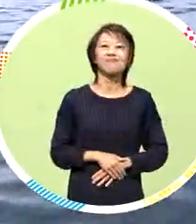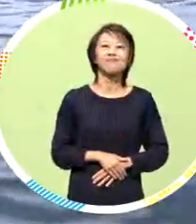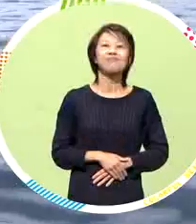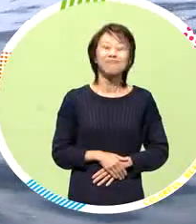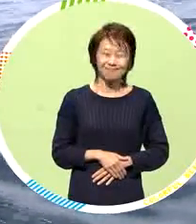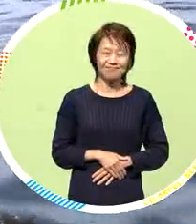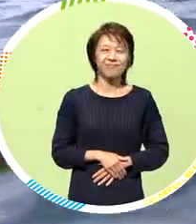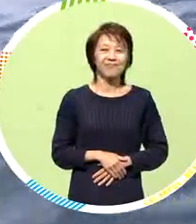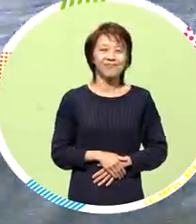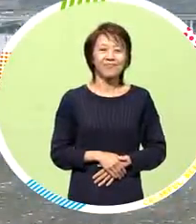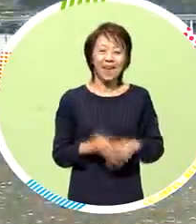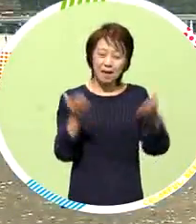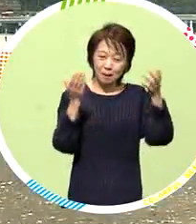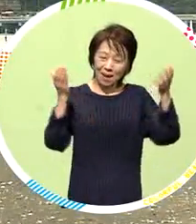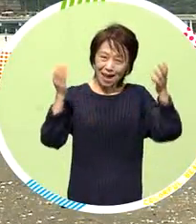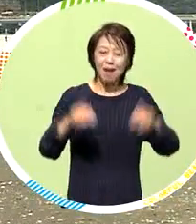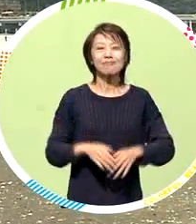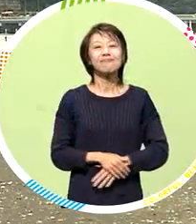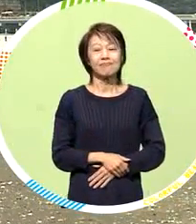ちょいよね